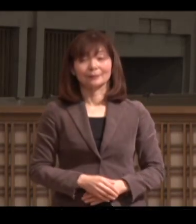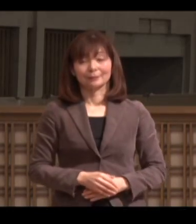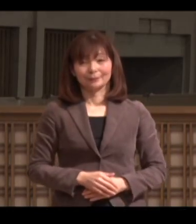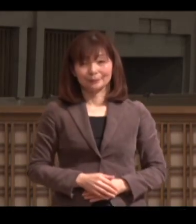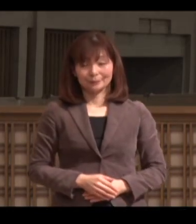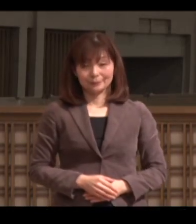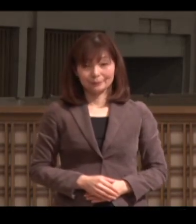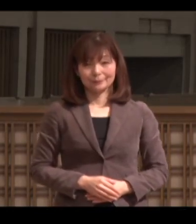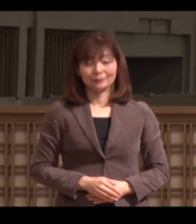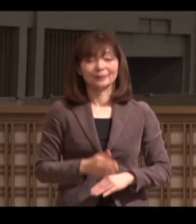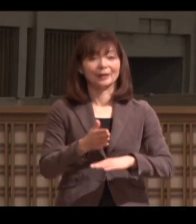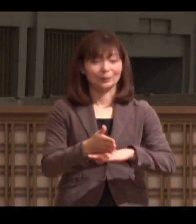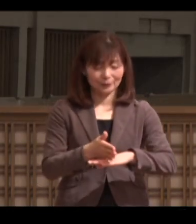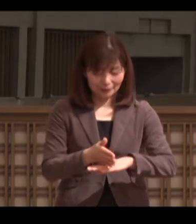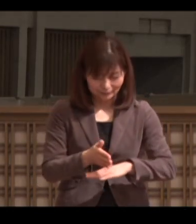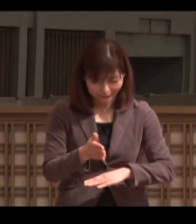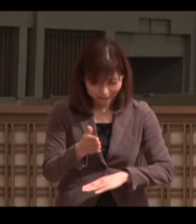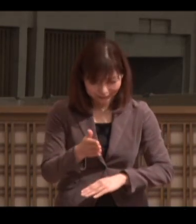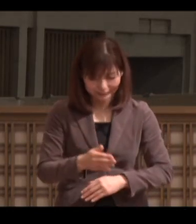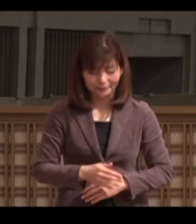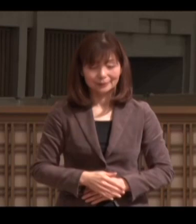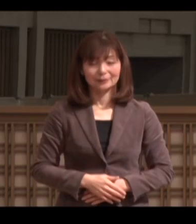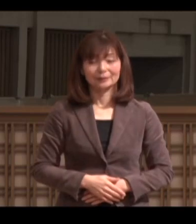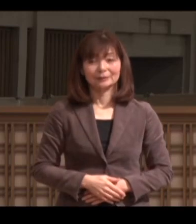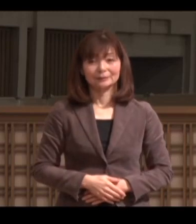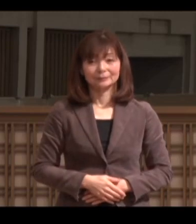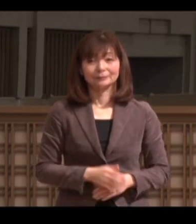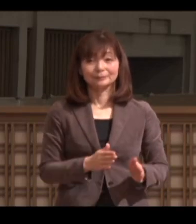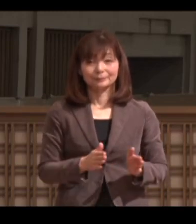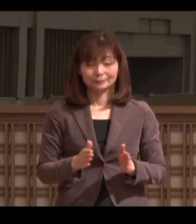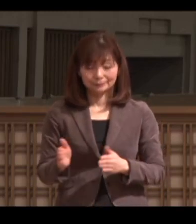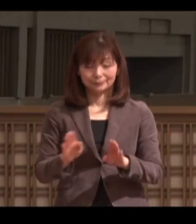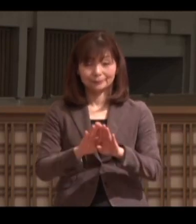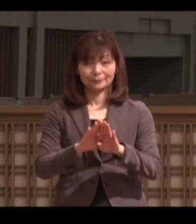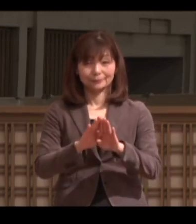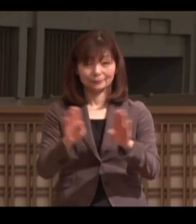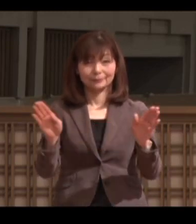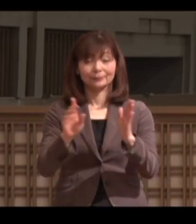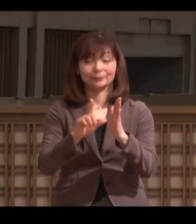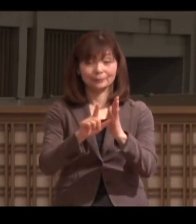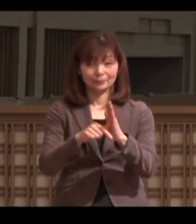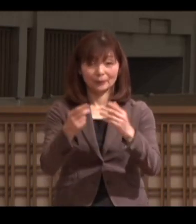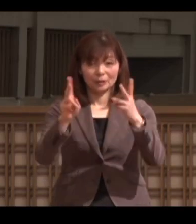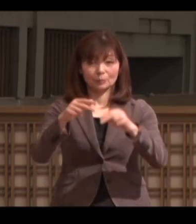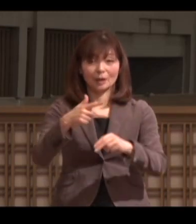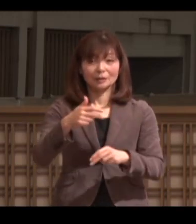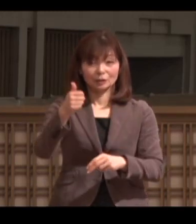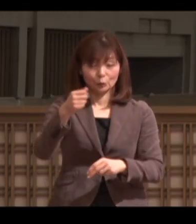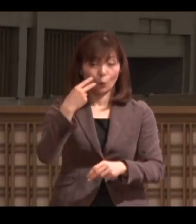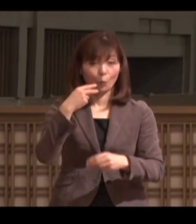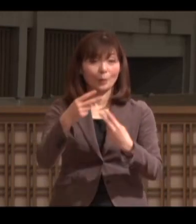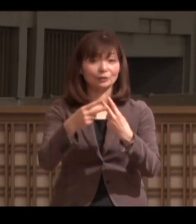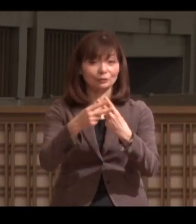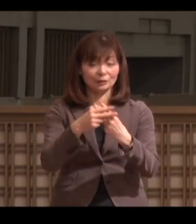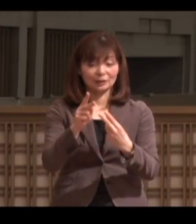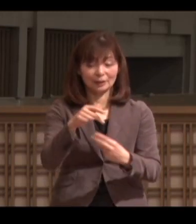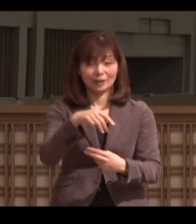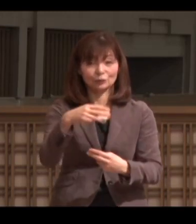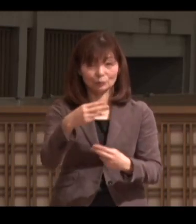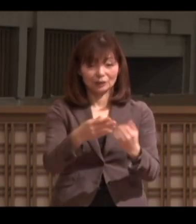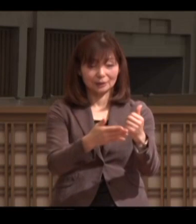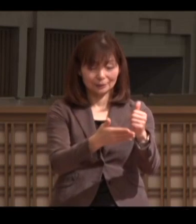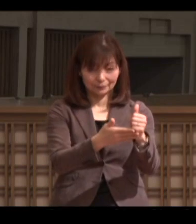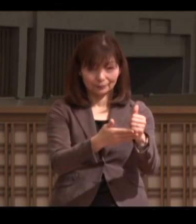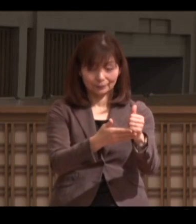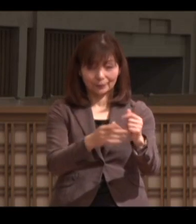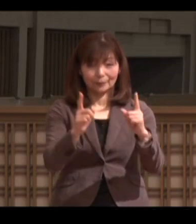ますありがとうございますそれではまず開会にあたりまして広島市長松井和より一言